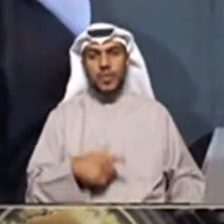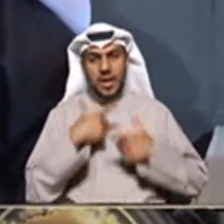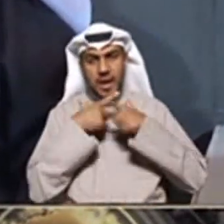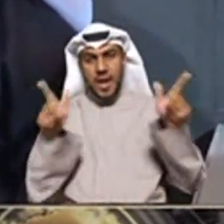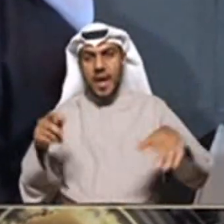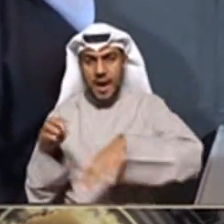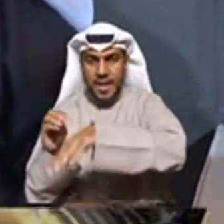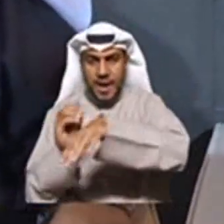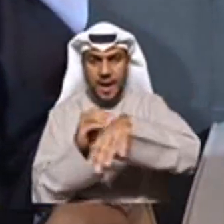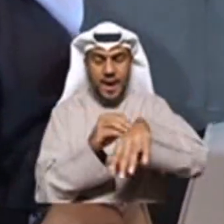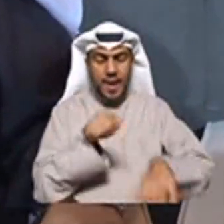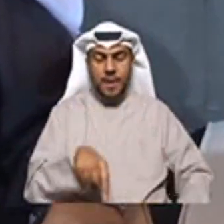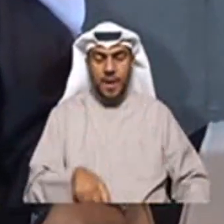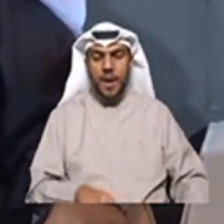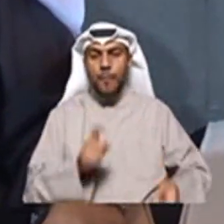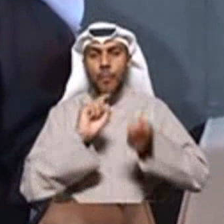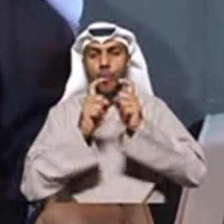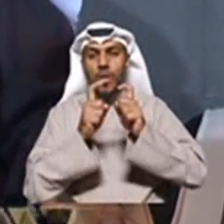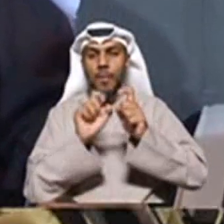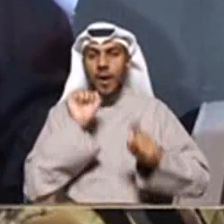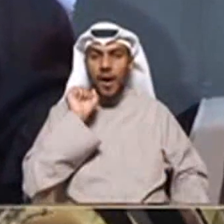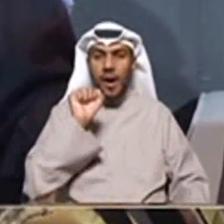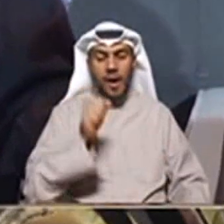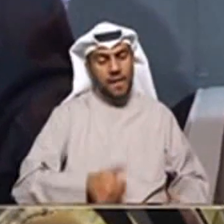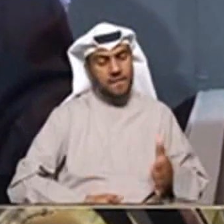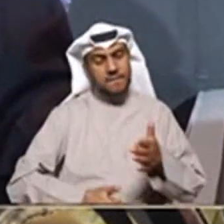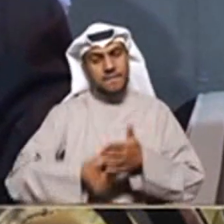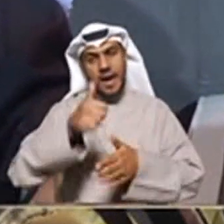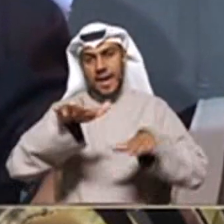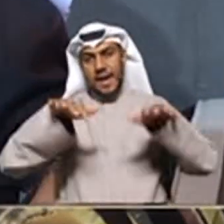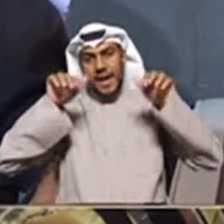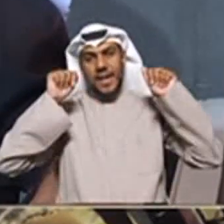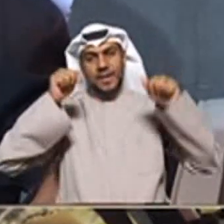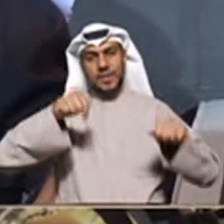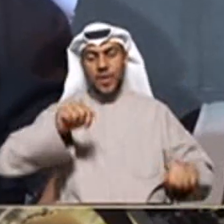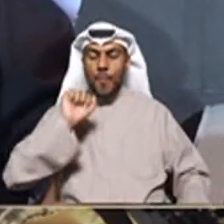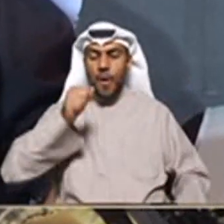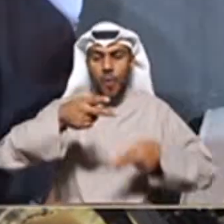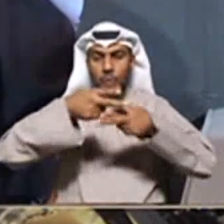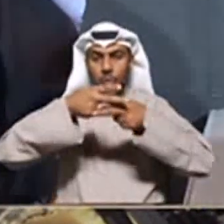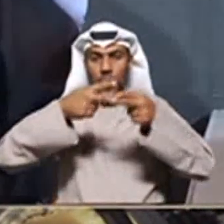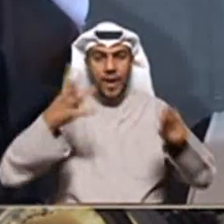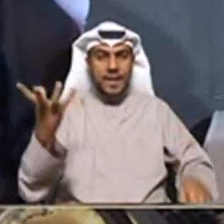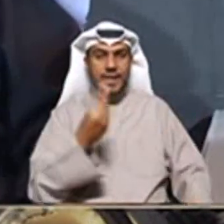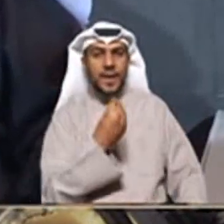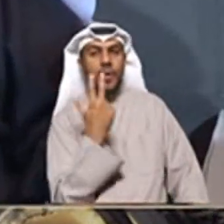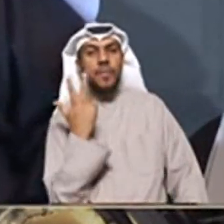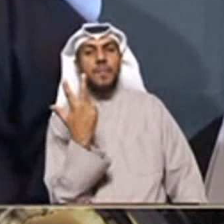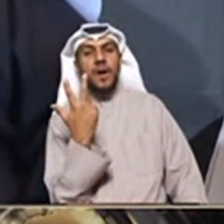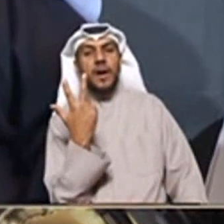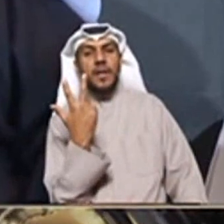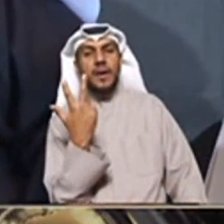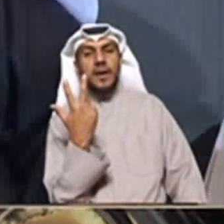عن ختام البطولة الدولية الثامنة ضمن فعاليات مهرجان الكويت الدولي الثامن للجواد